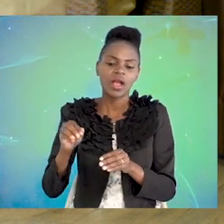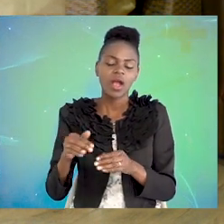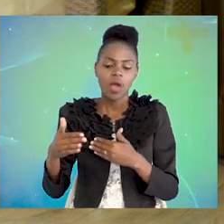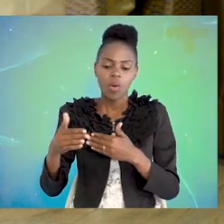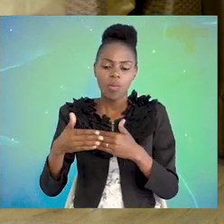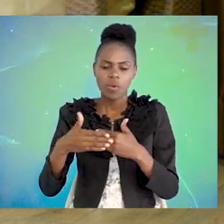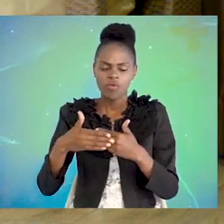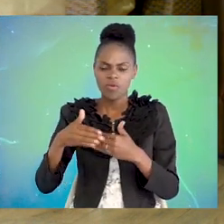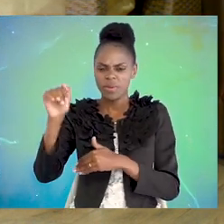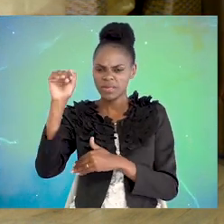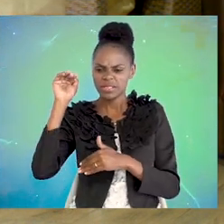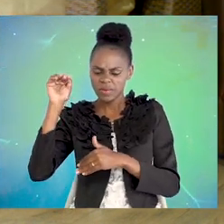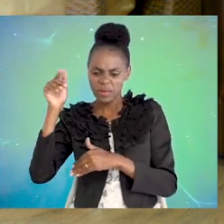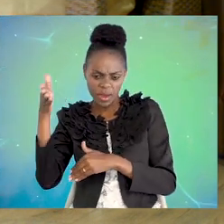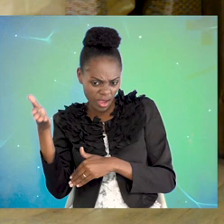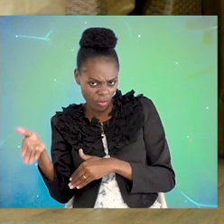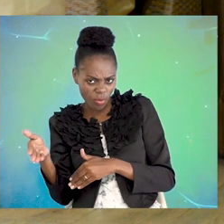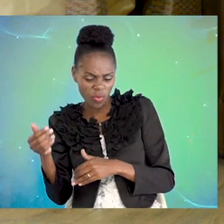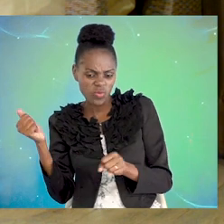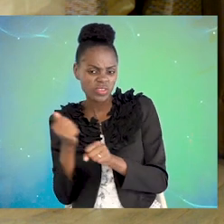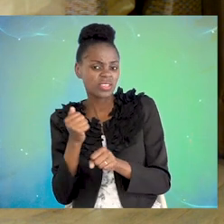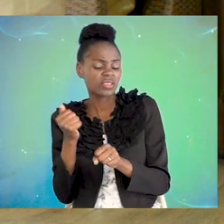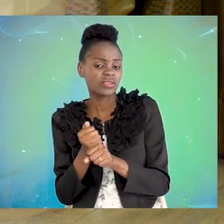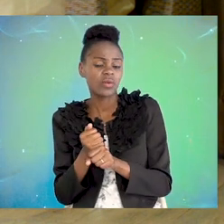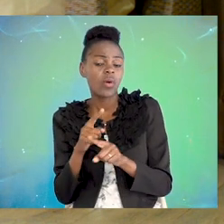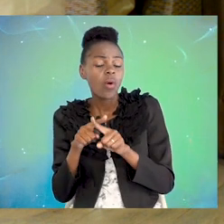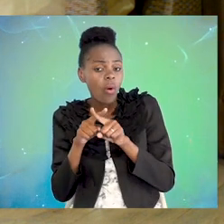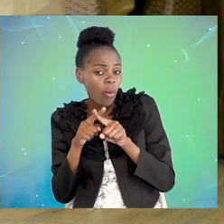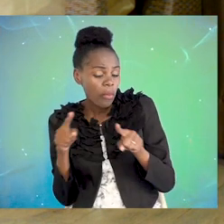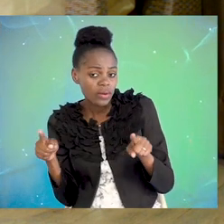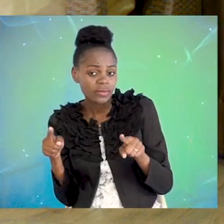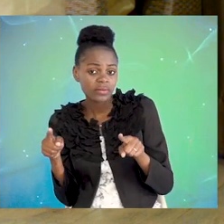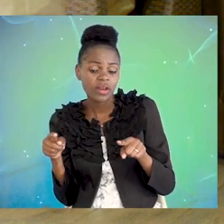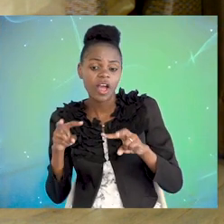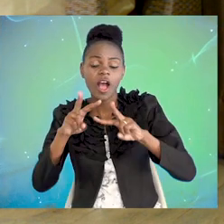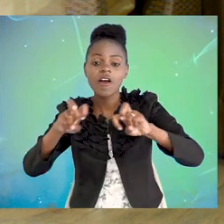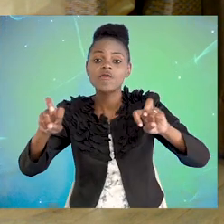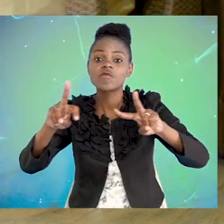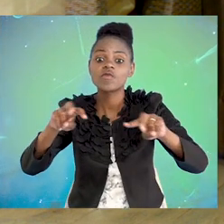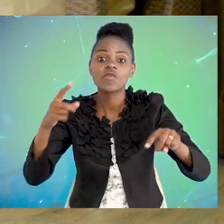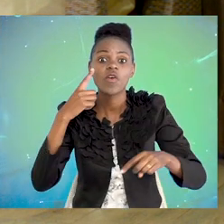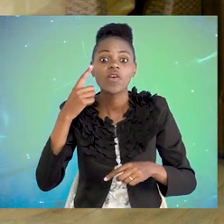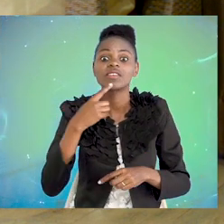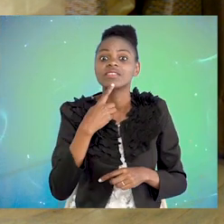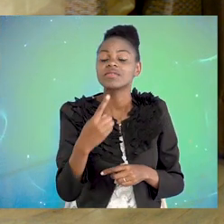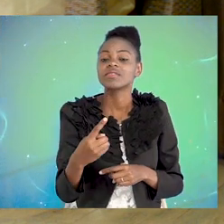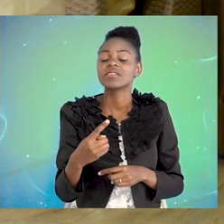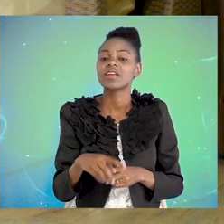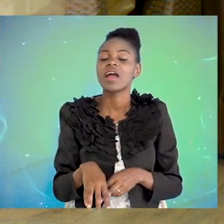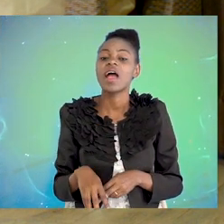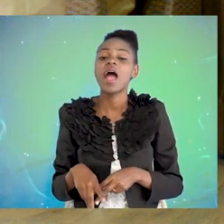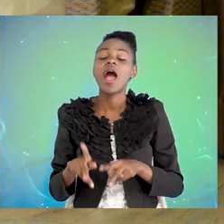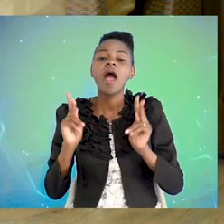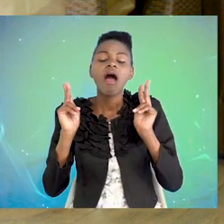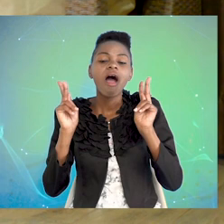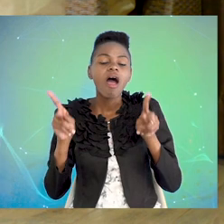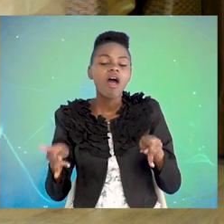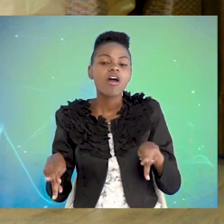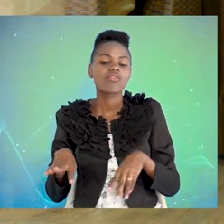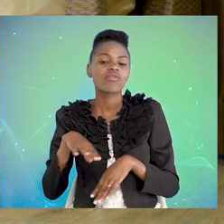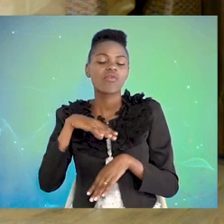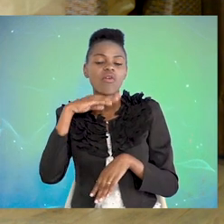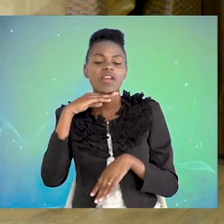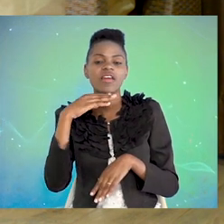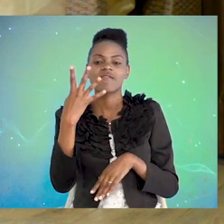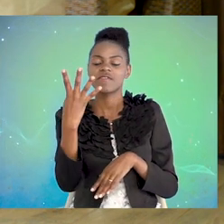Zimbabwe. Kademera amene akugwiritsidwa ntchito. Komanso kafukufuku waonetsanso kuna kuti pafufupi anthu okwana